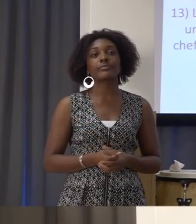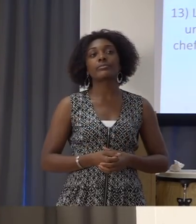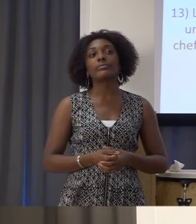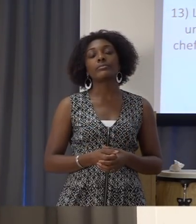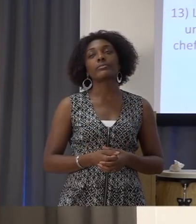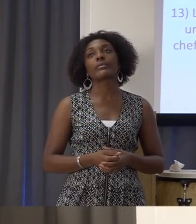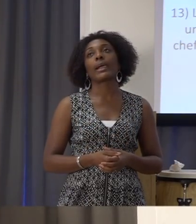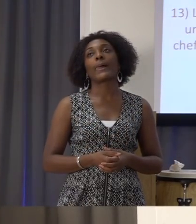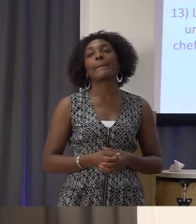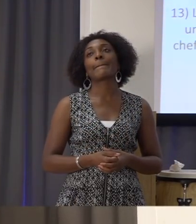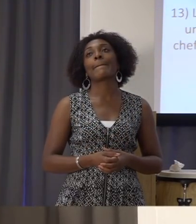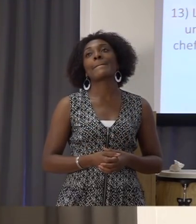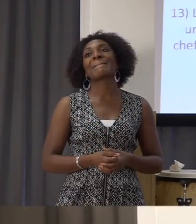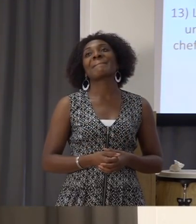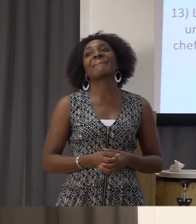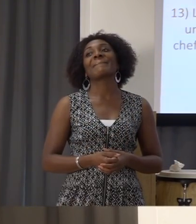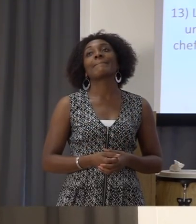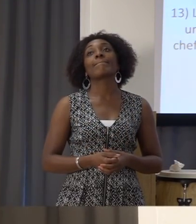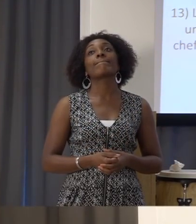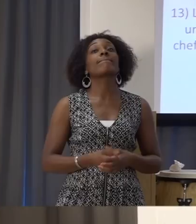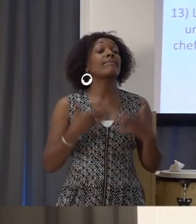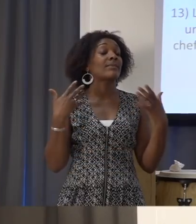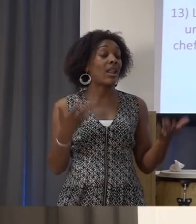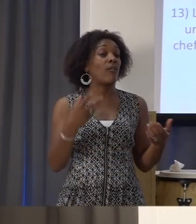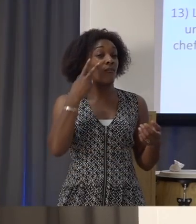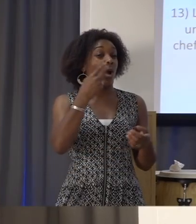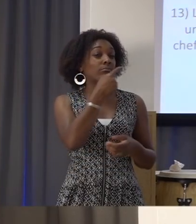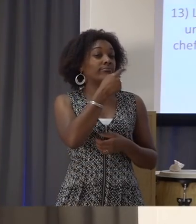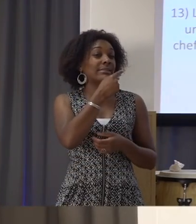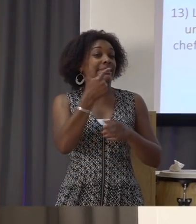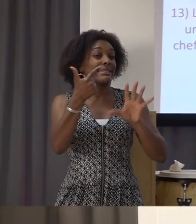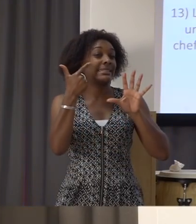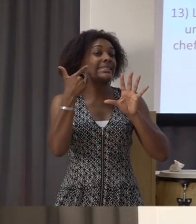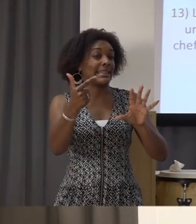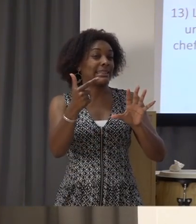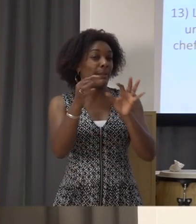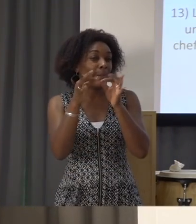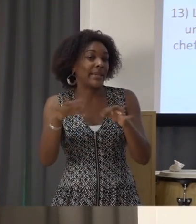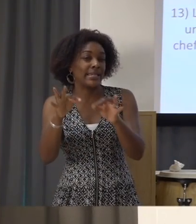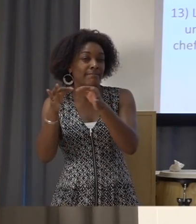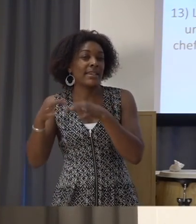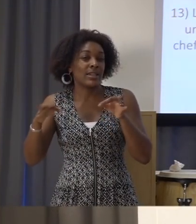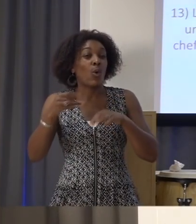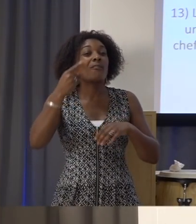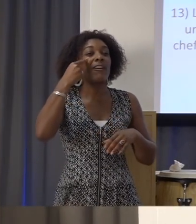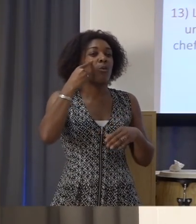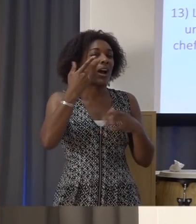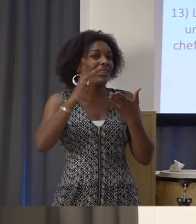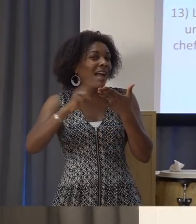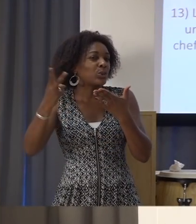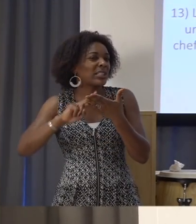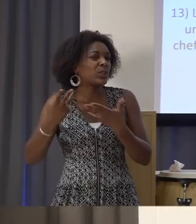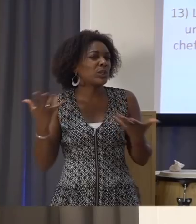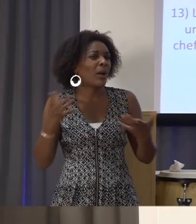maintenant ce que ces 7 nations représentent sur le plan